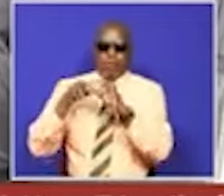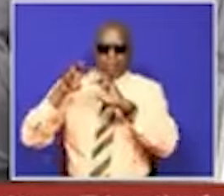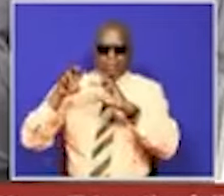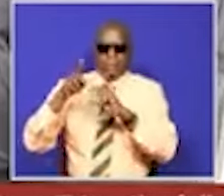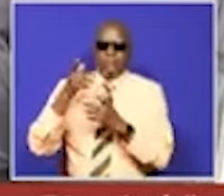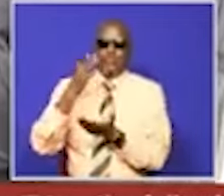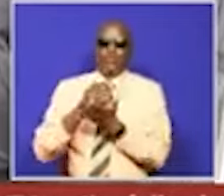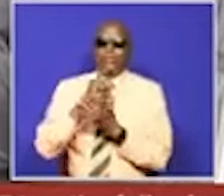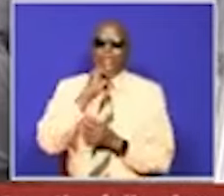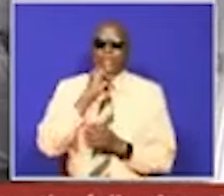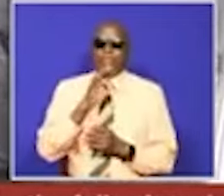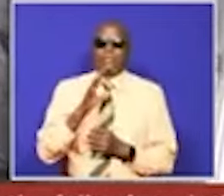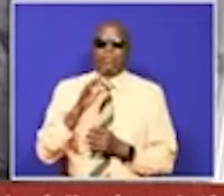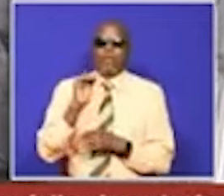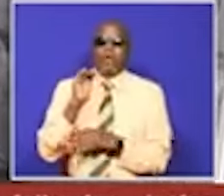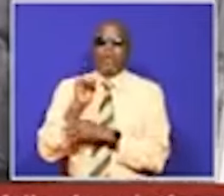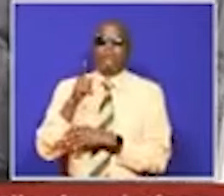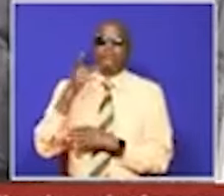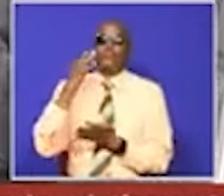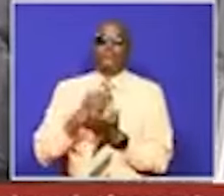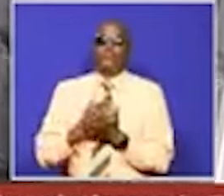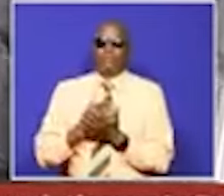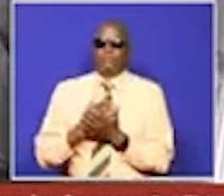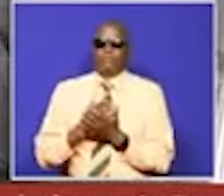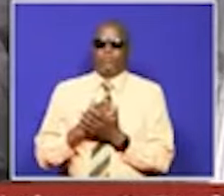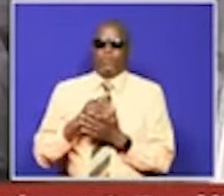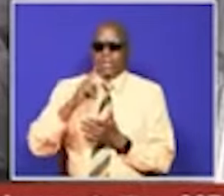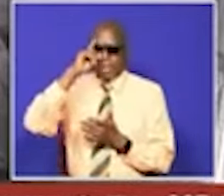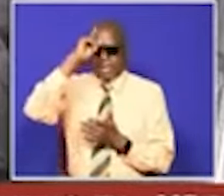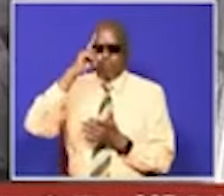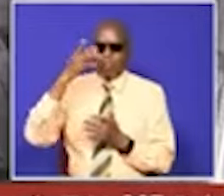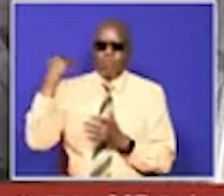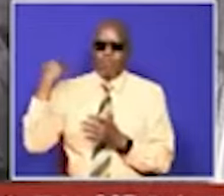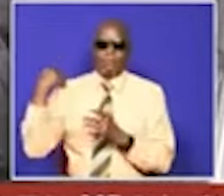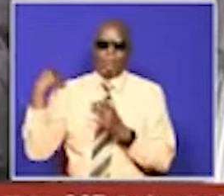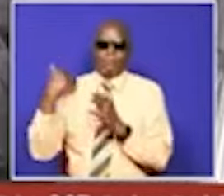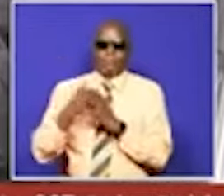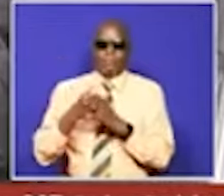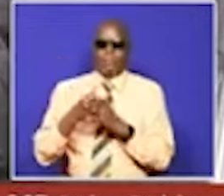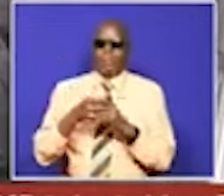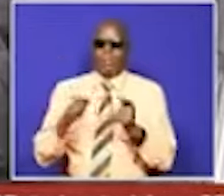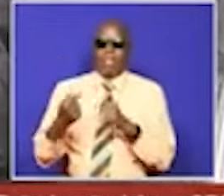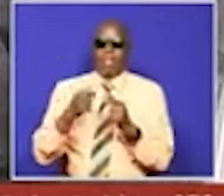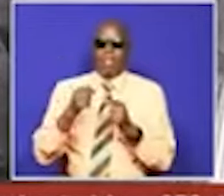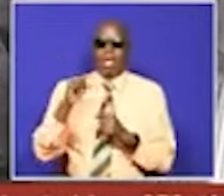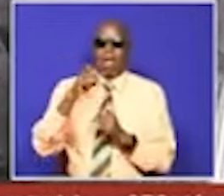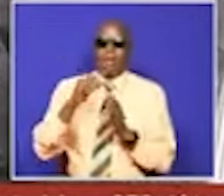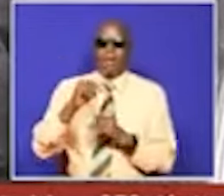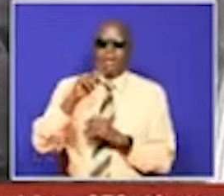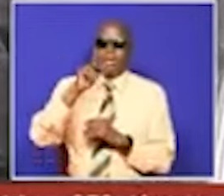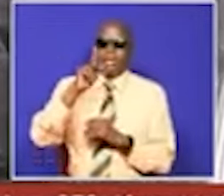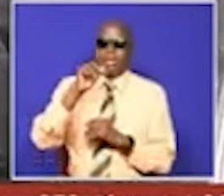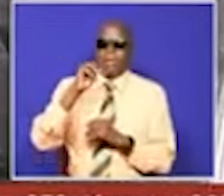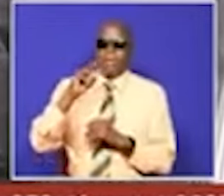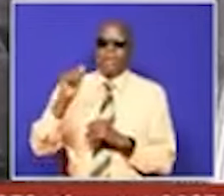ukweli, tunakuuliza tafadhali komesha hiyo maneno. Nyandarua imekuwa na vita wakati wa Governor Kimemia miaka 5 hakuna kazi